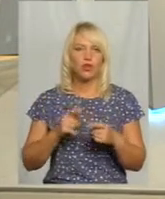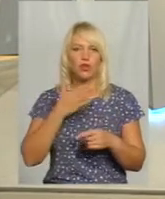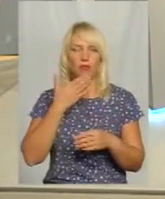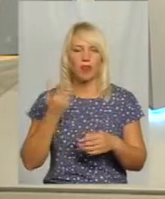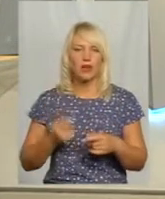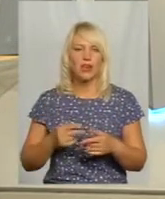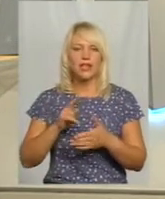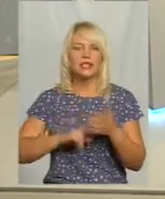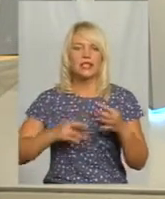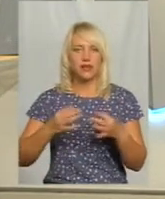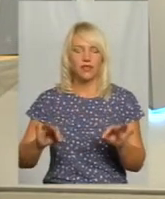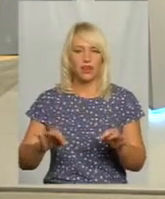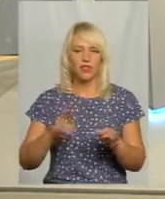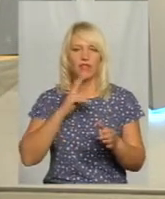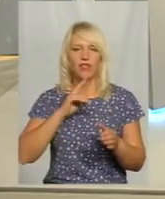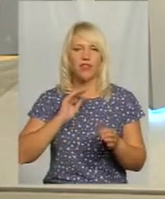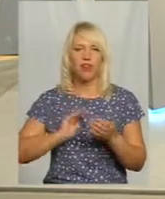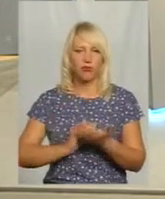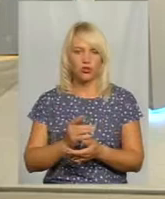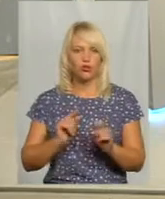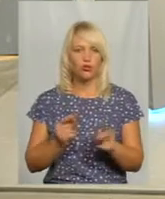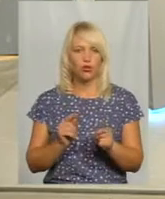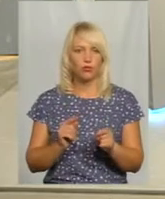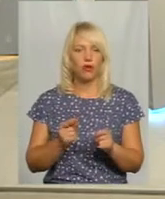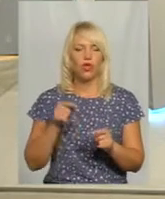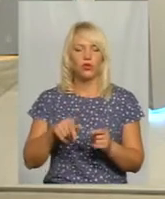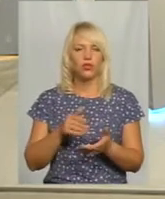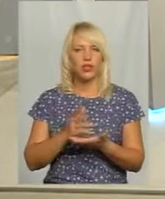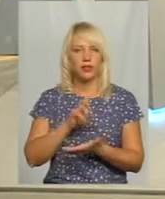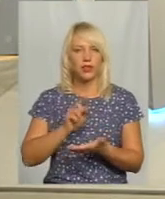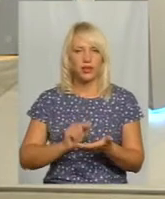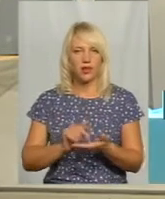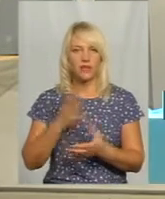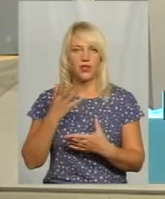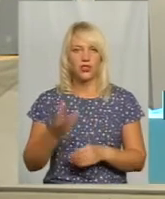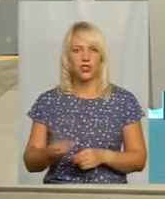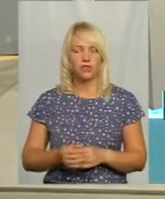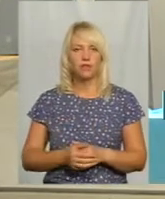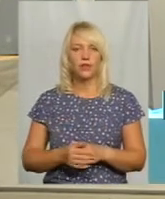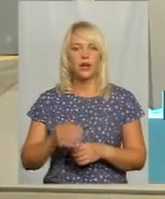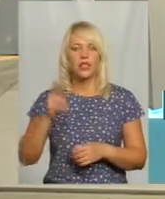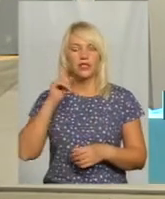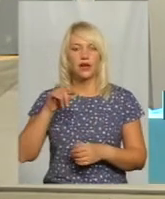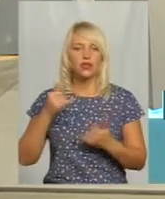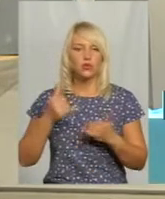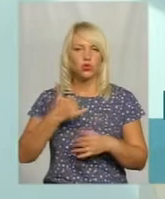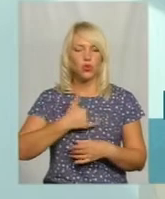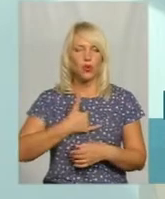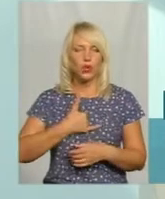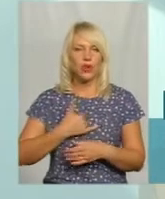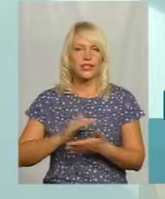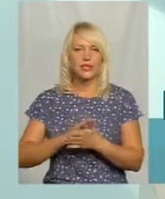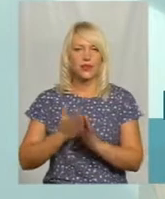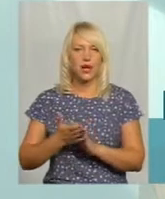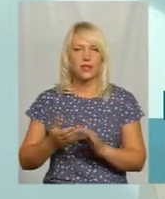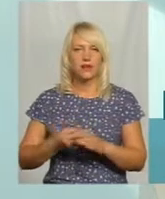відповідних сертифікатів якості. Тому, звичайно, що тут є питання. І ще, знаєте, сьогодні у нас